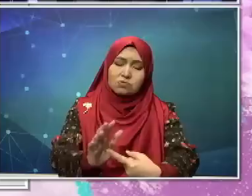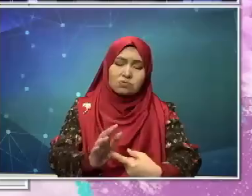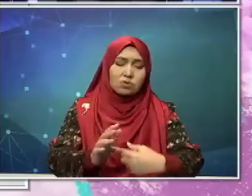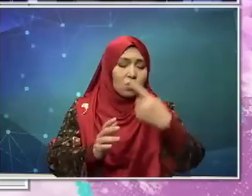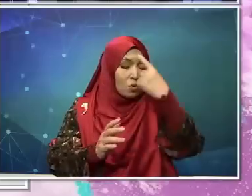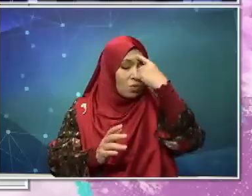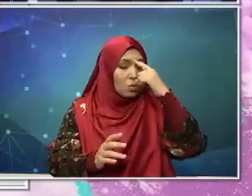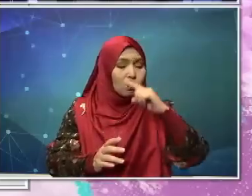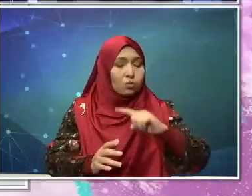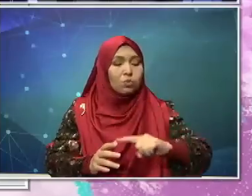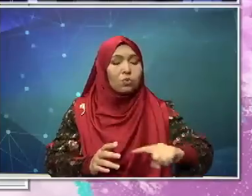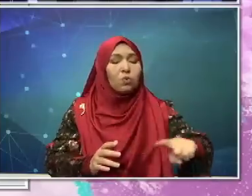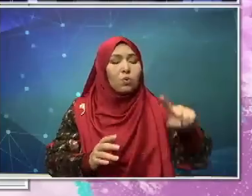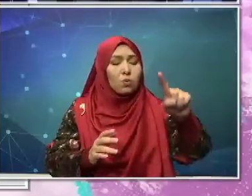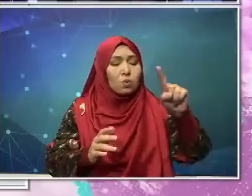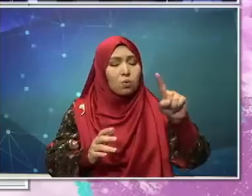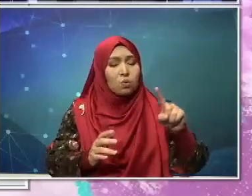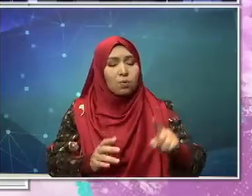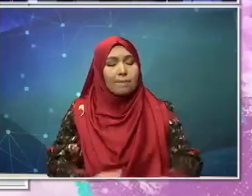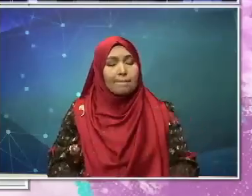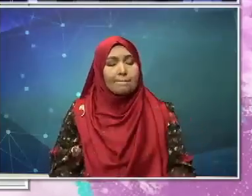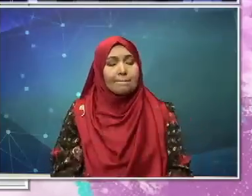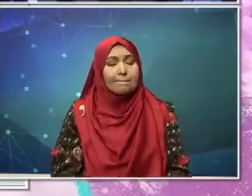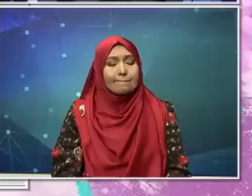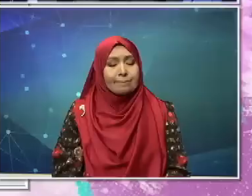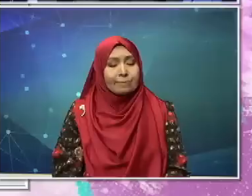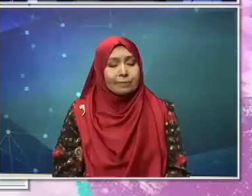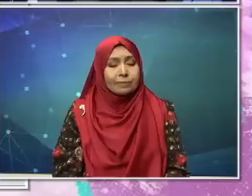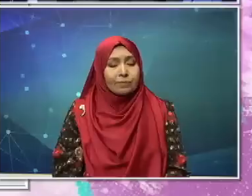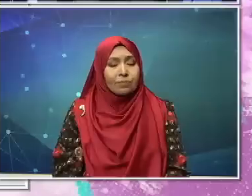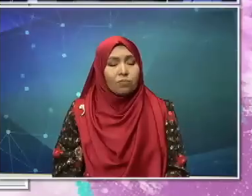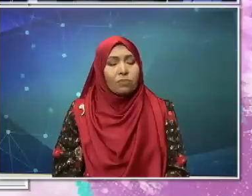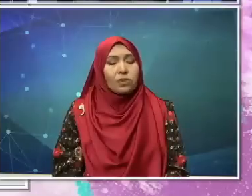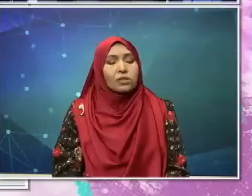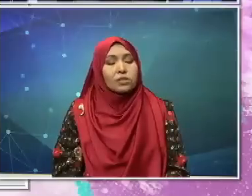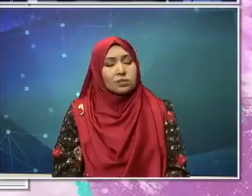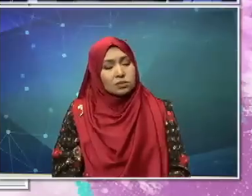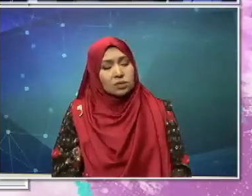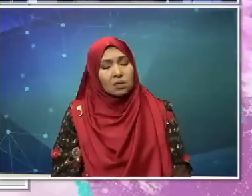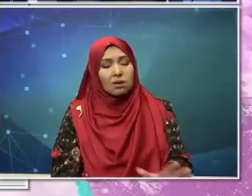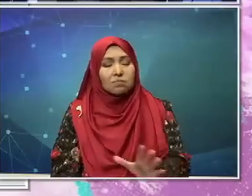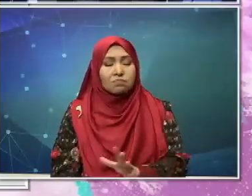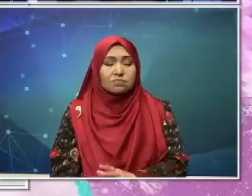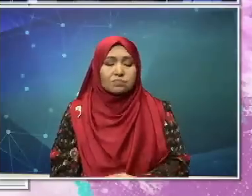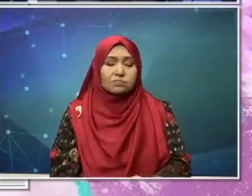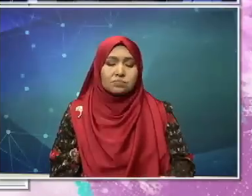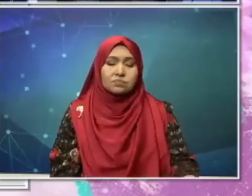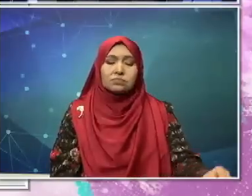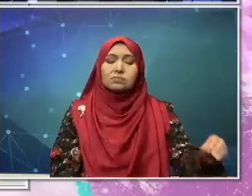like badzim wa inna